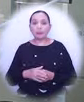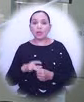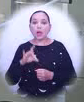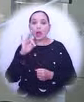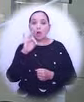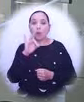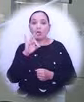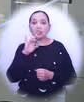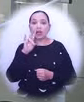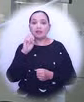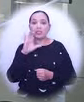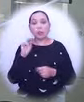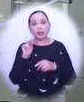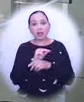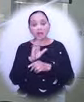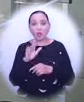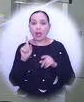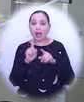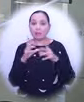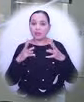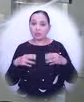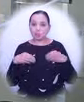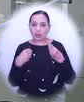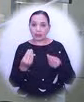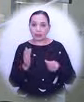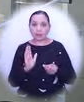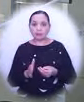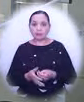Ramashka nastoykasi ham davolaydi, ham tinchlantiradi.